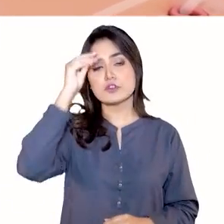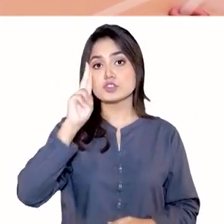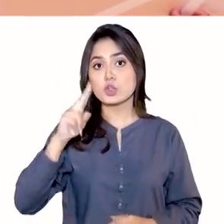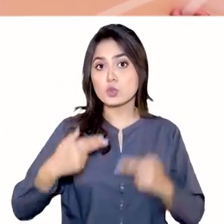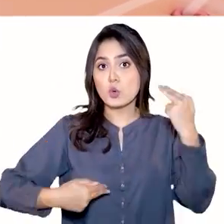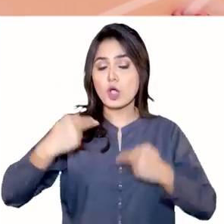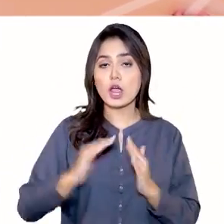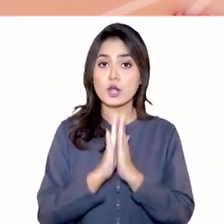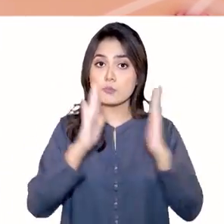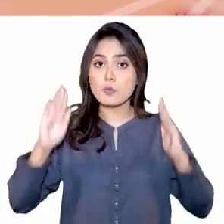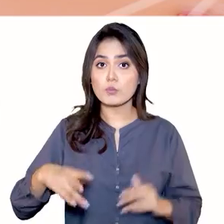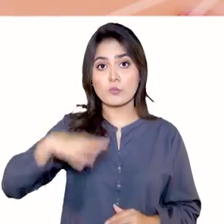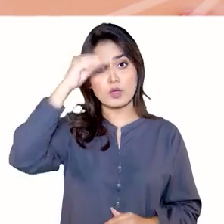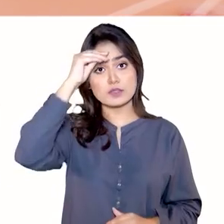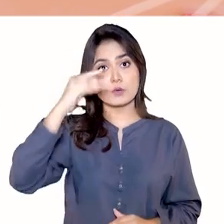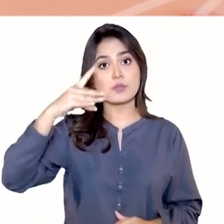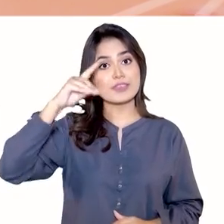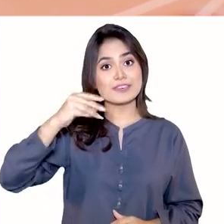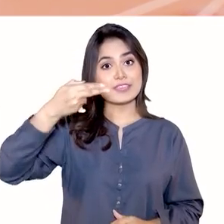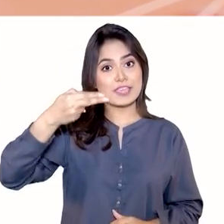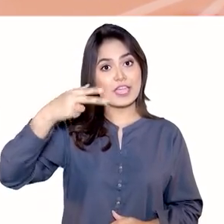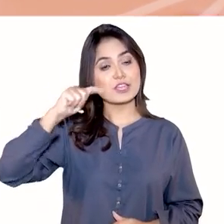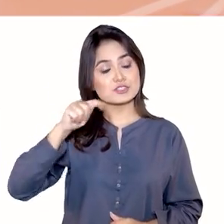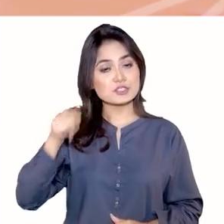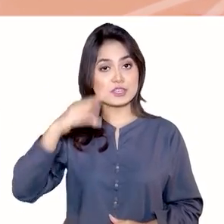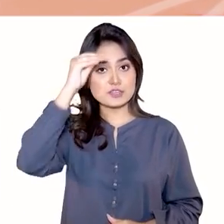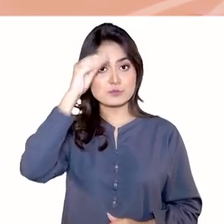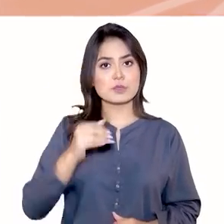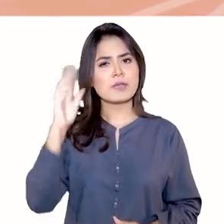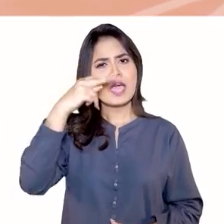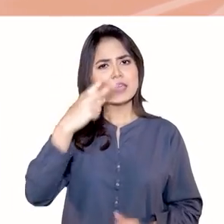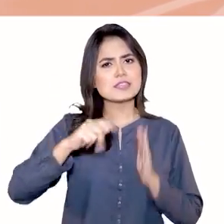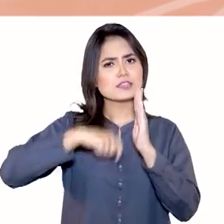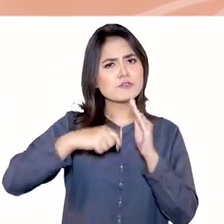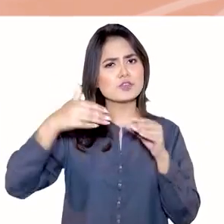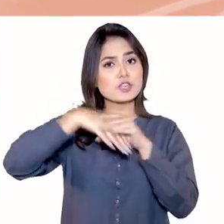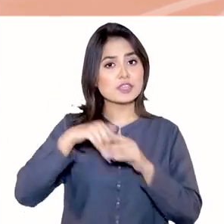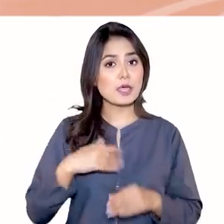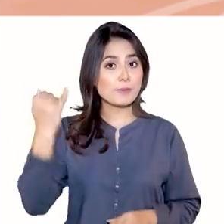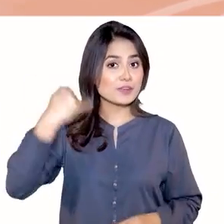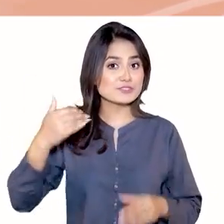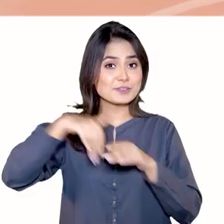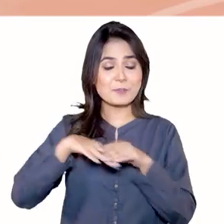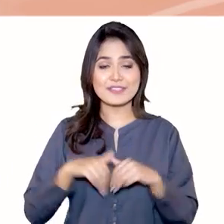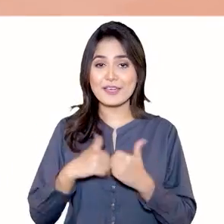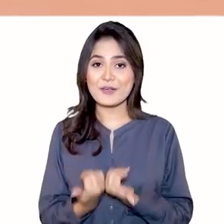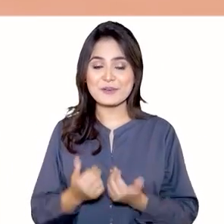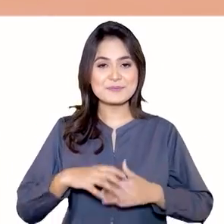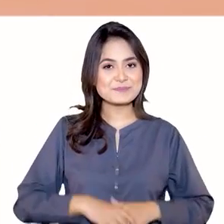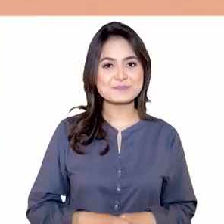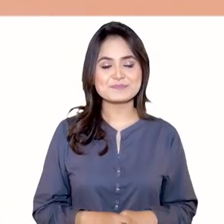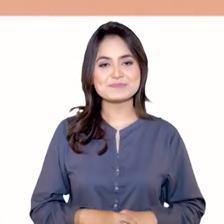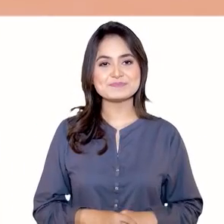इससे माखूज डाईहाइड्रोटेस्टोस्टेरोन हार्मोन्स शामिल होते हैं। आइए आपको दिखाते हैं कि ये सब हमारे जिस्म में होता कैसे है।